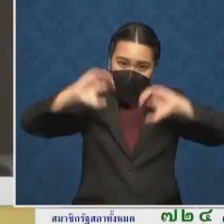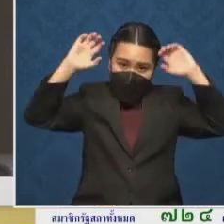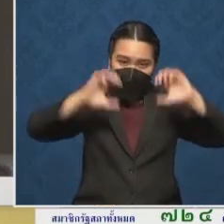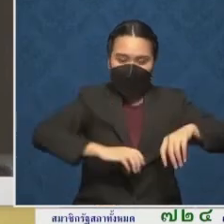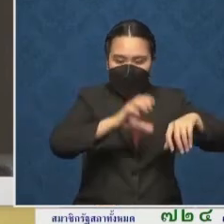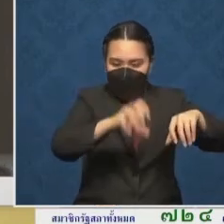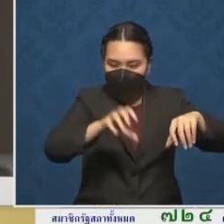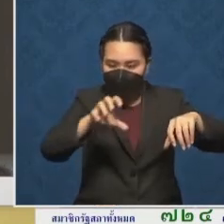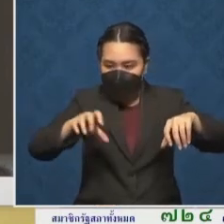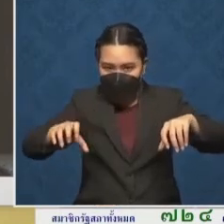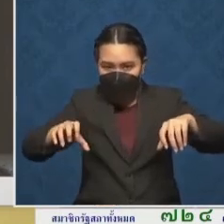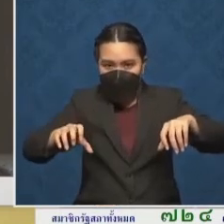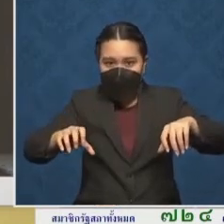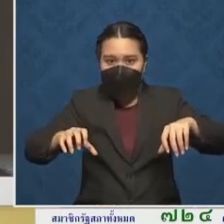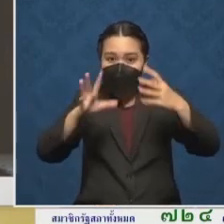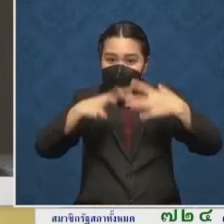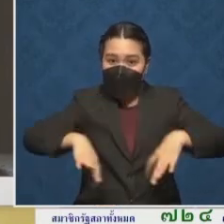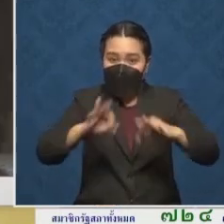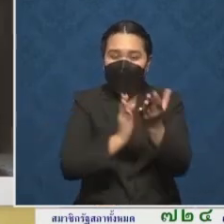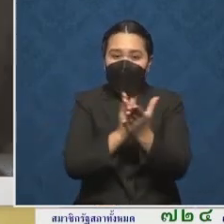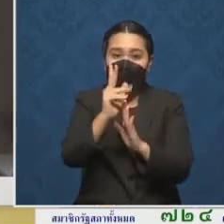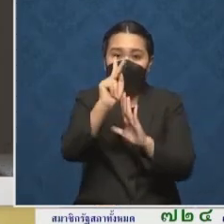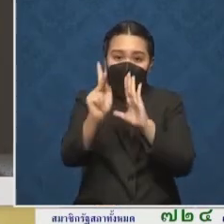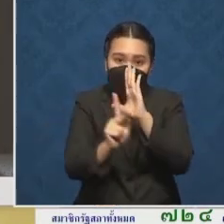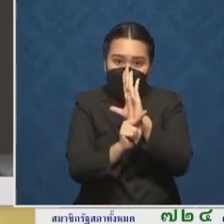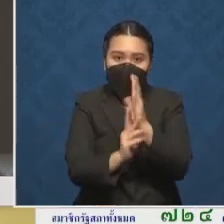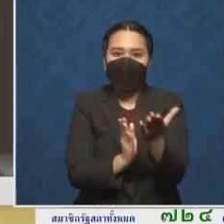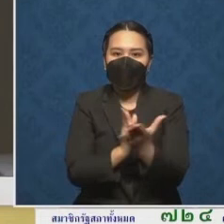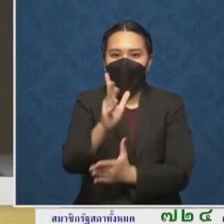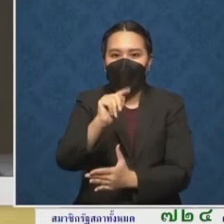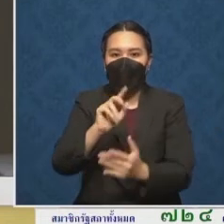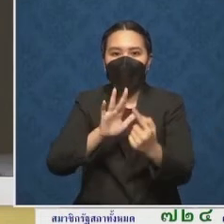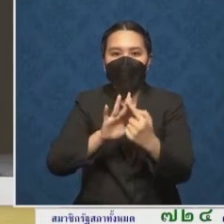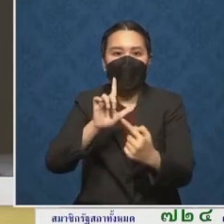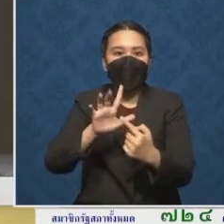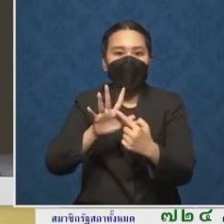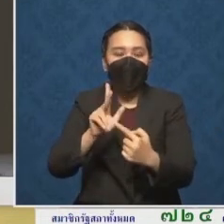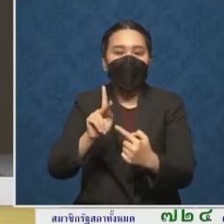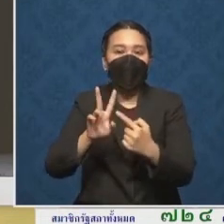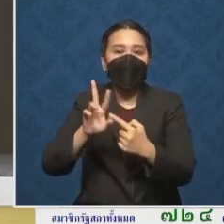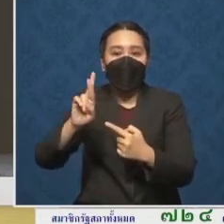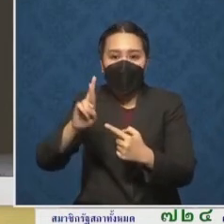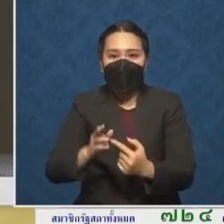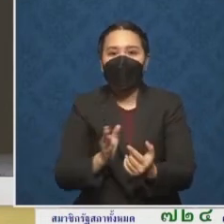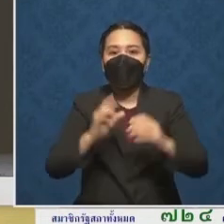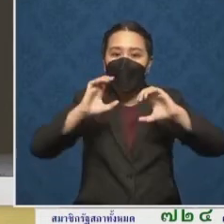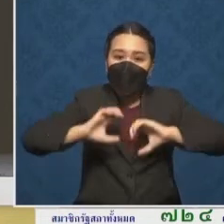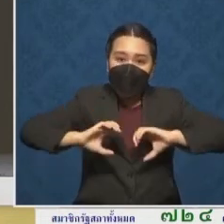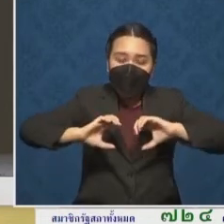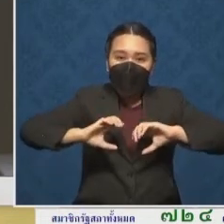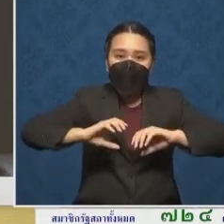การโดยเฉพาะอย่างยิ่งฝ่ายนิติบัญญัติก็ดีฝ่ายตุลาการก็ดีหรือองค์กรอิสระก็ดีเนี่